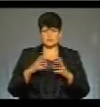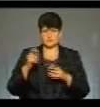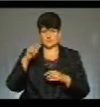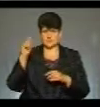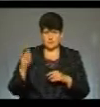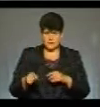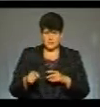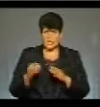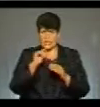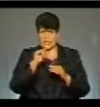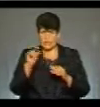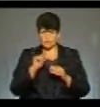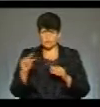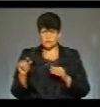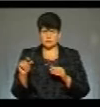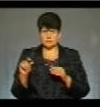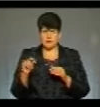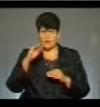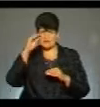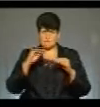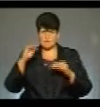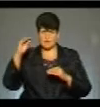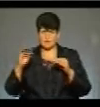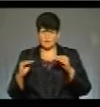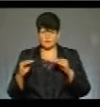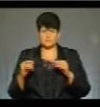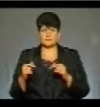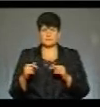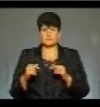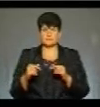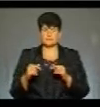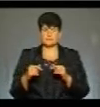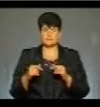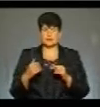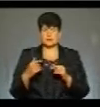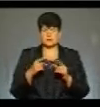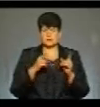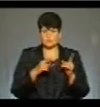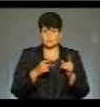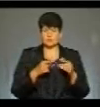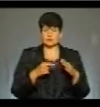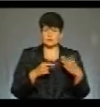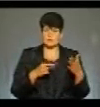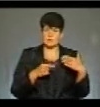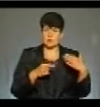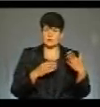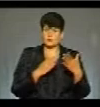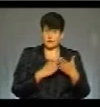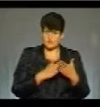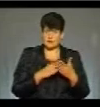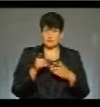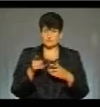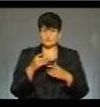рядочками, а у вас отако вони бігають. З того боку я прапорець зробив, а з того боку не міг зробити, бо вони